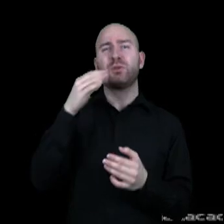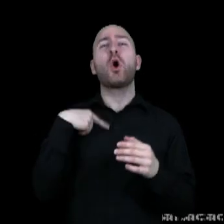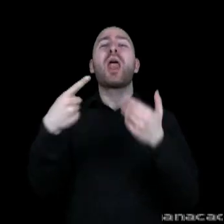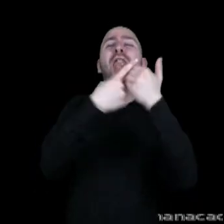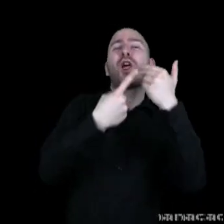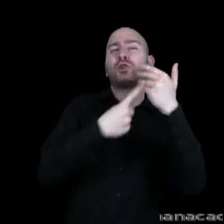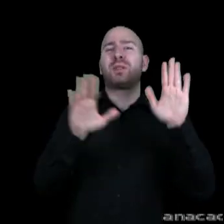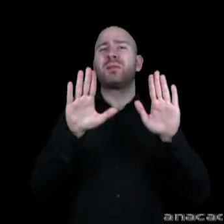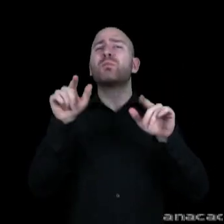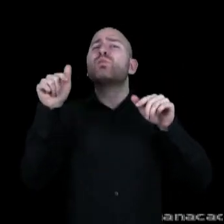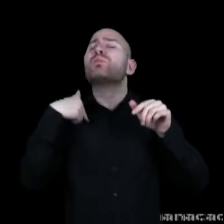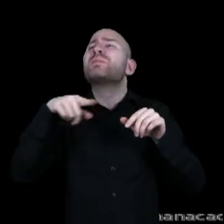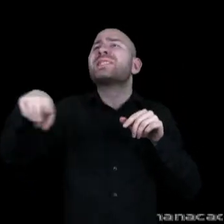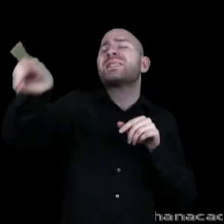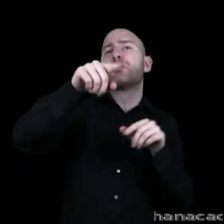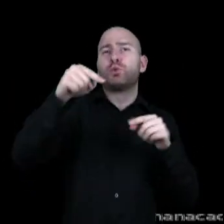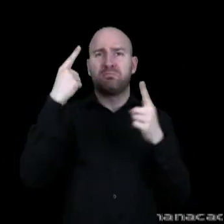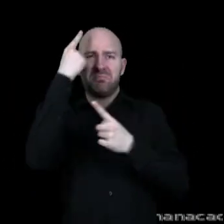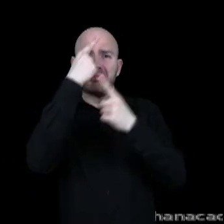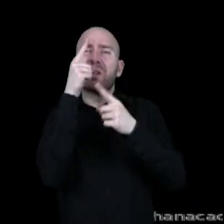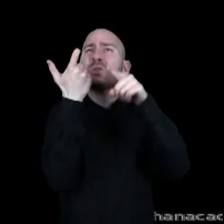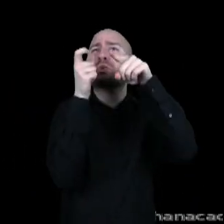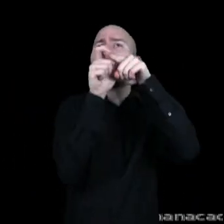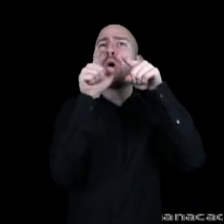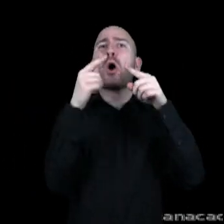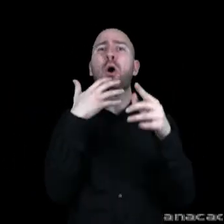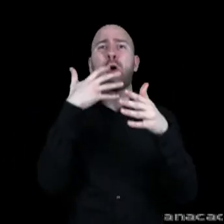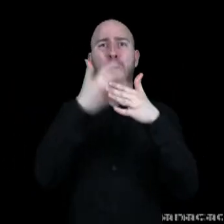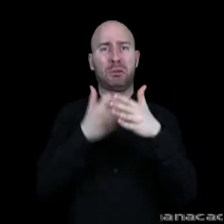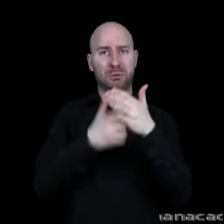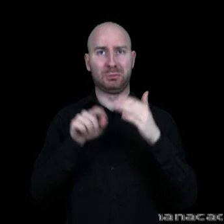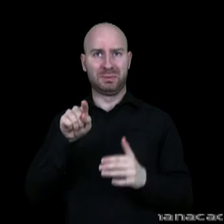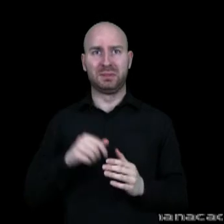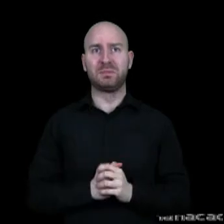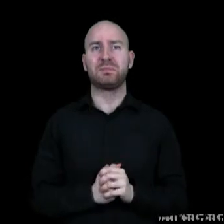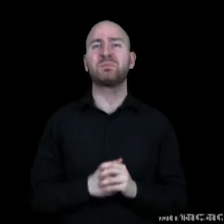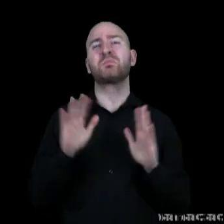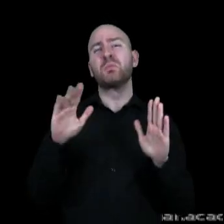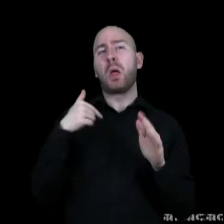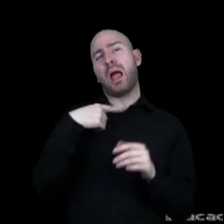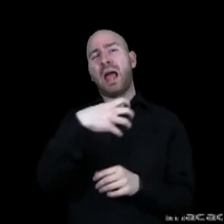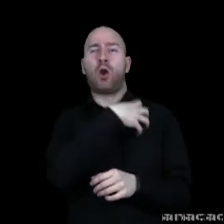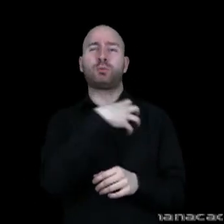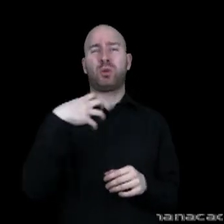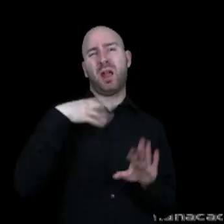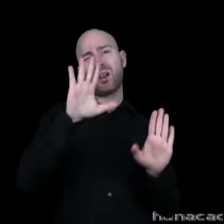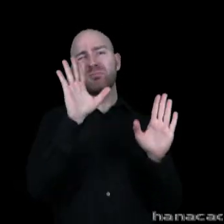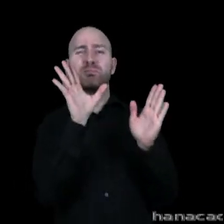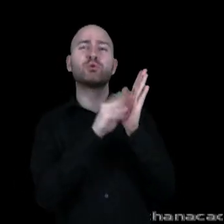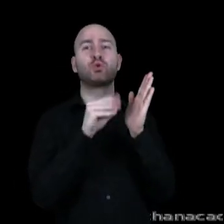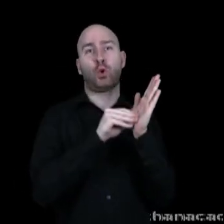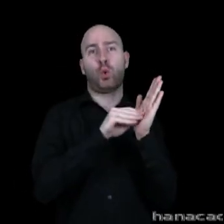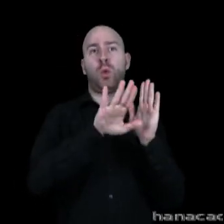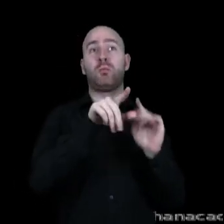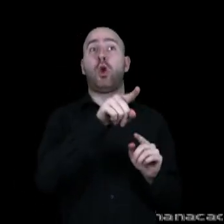czy można wymyślić lepszą. Tu nie chodzi o liczby, po prostu macie uzmysłowić sobie to pojęcie. Mamy